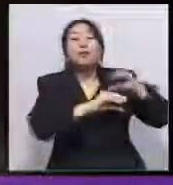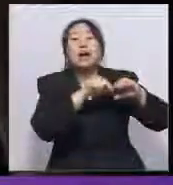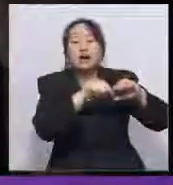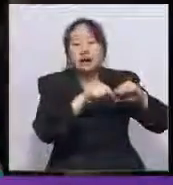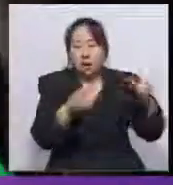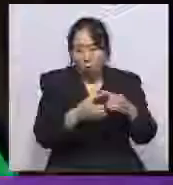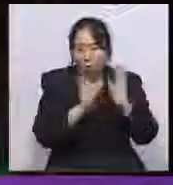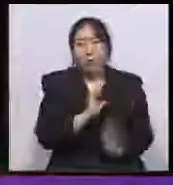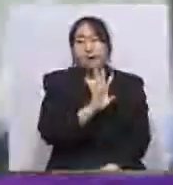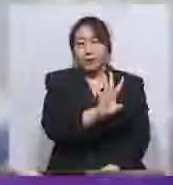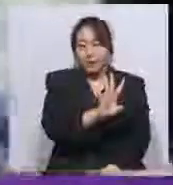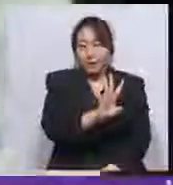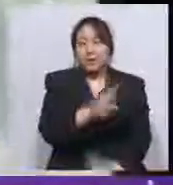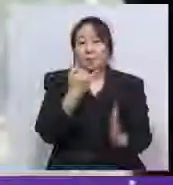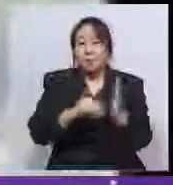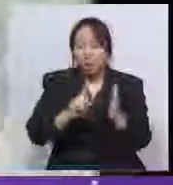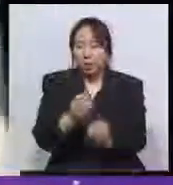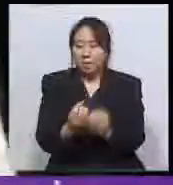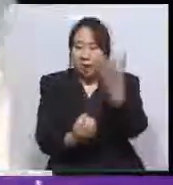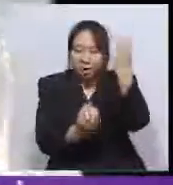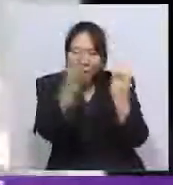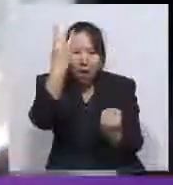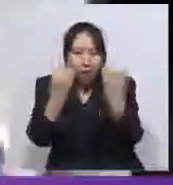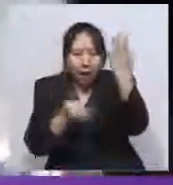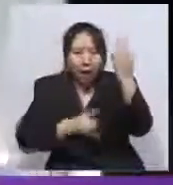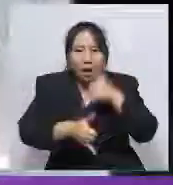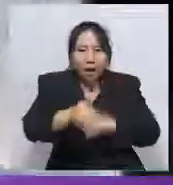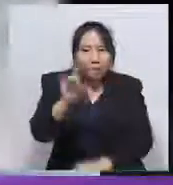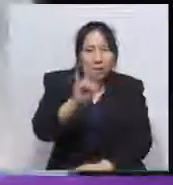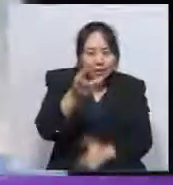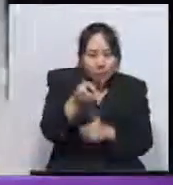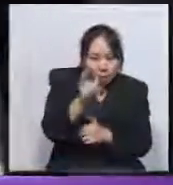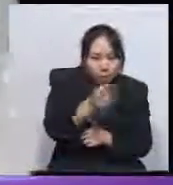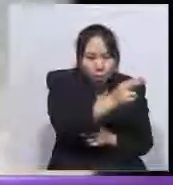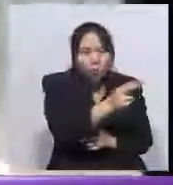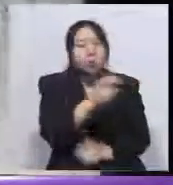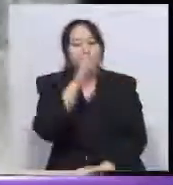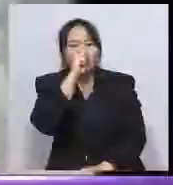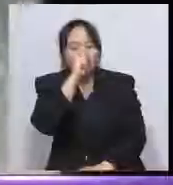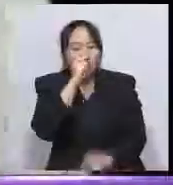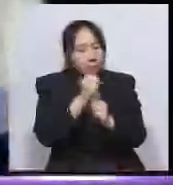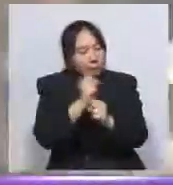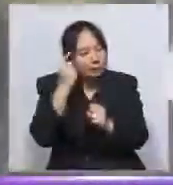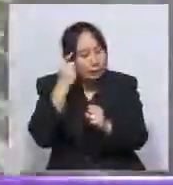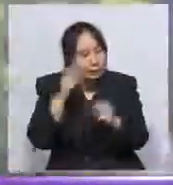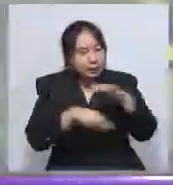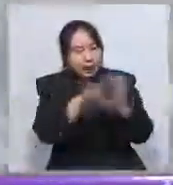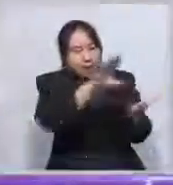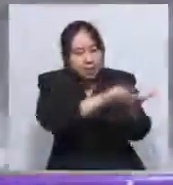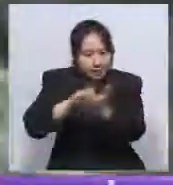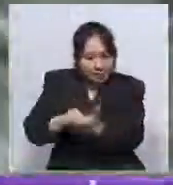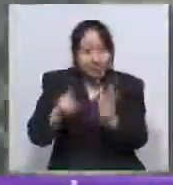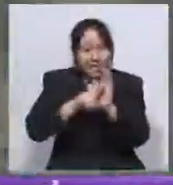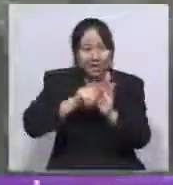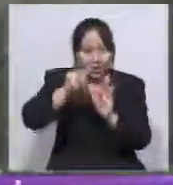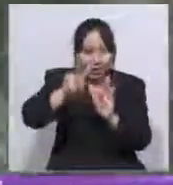วม4คนตั้งแคมป์ล่าสัตว์ป่ากลางป่าทุ่งใหญ่นเรศวรด้านตะวันตกเพื่อจำลองเหตุการณ์และเก็บหลักฐานเพิ่มเติมเป็นครั้งที่2